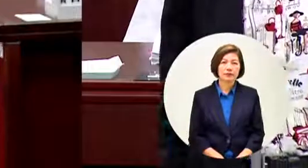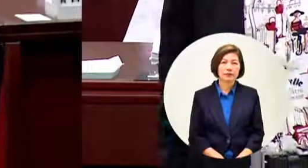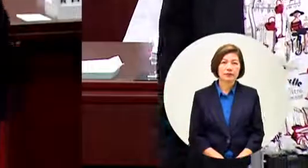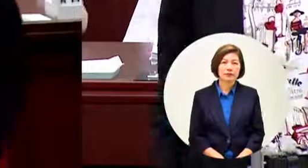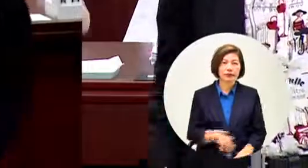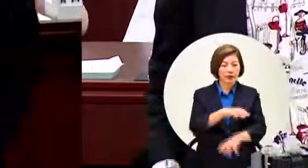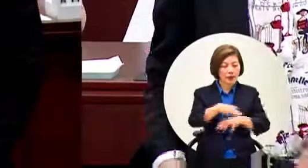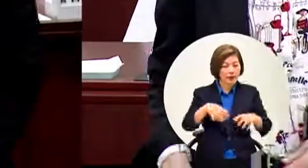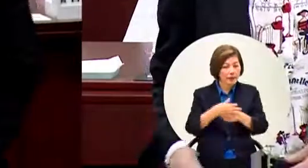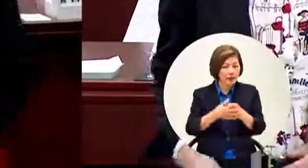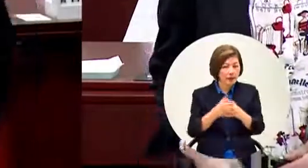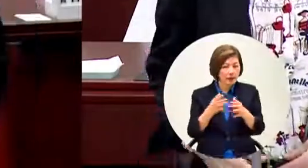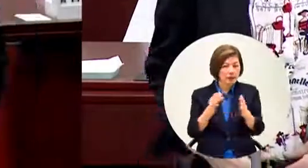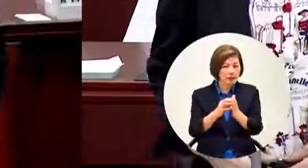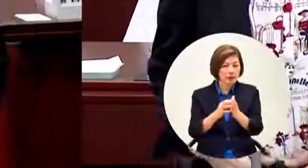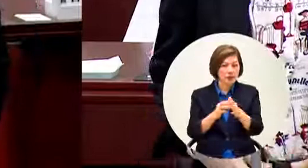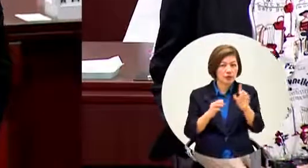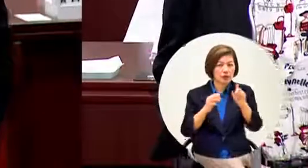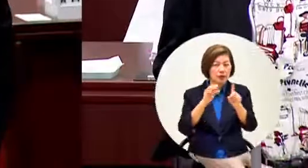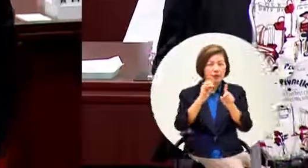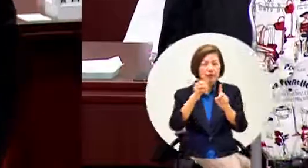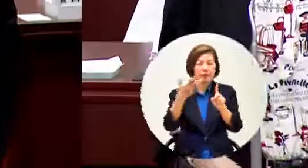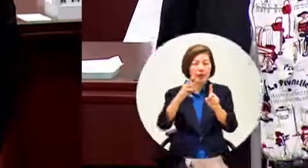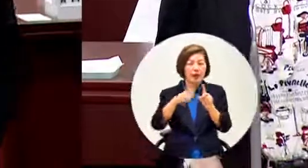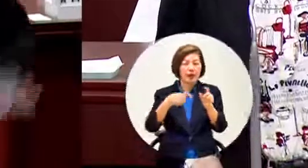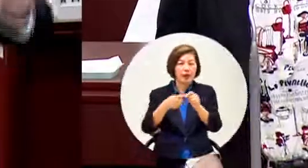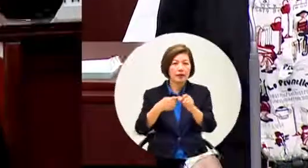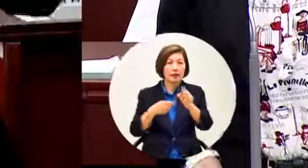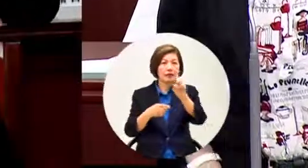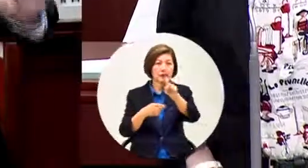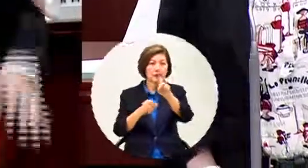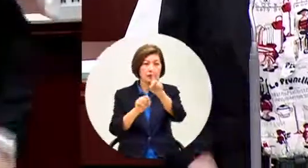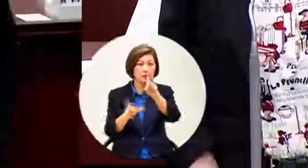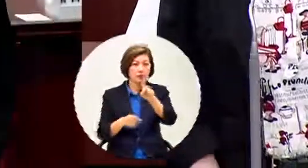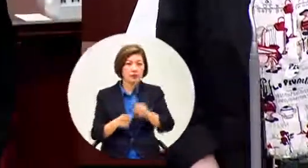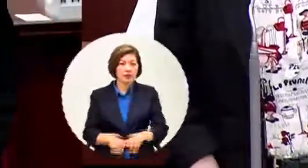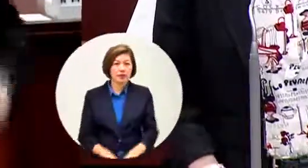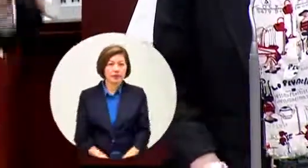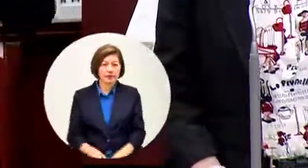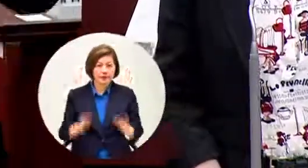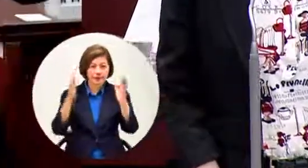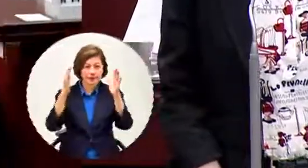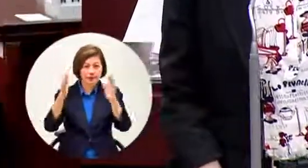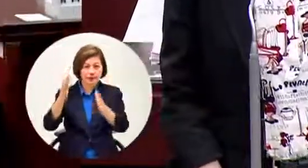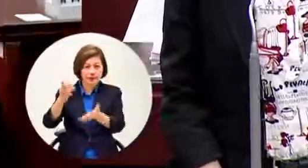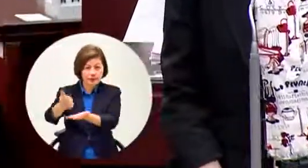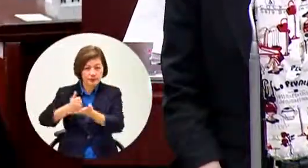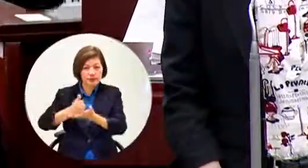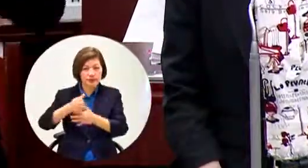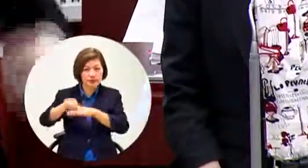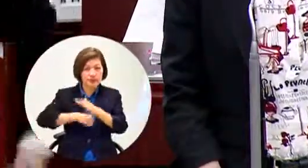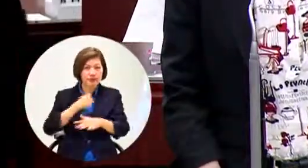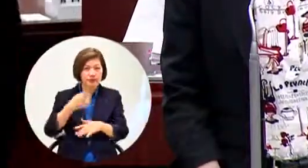伫1908年11月有争取4个啦吼、哦，结果伊分